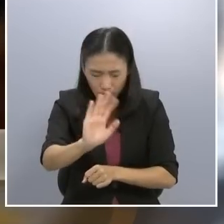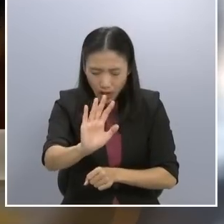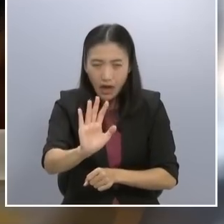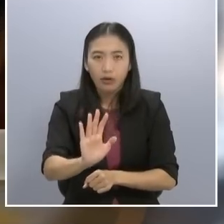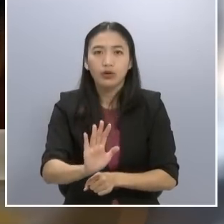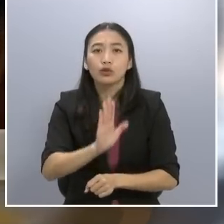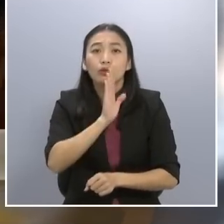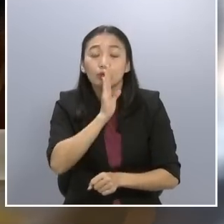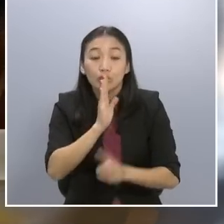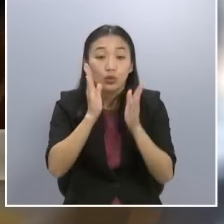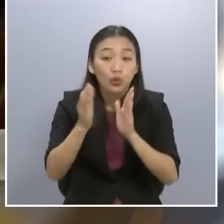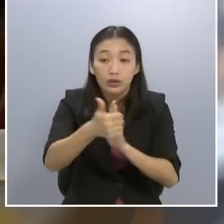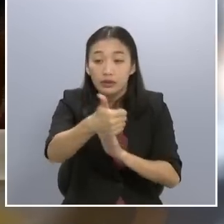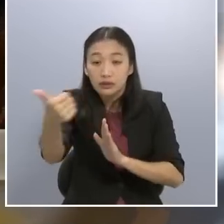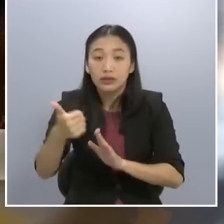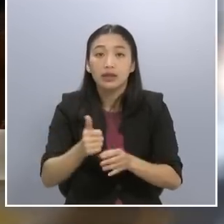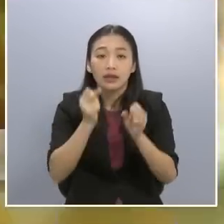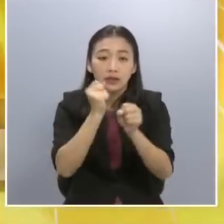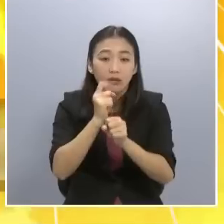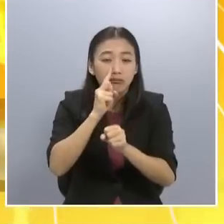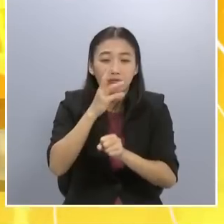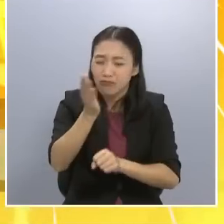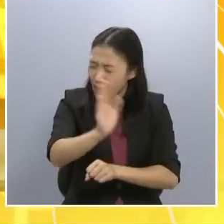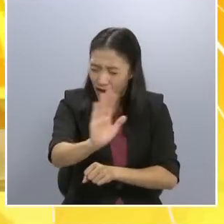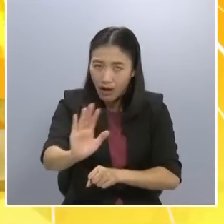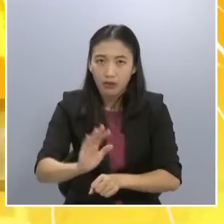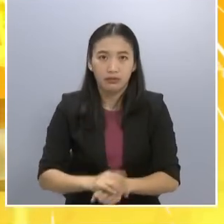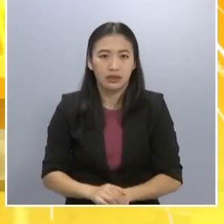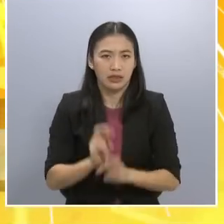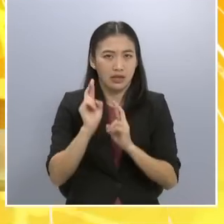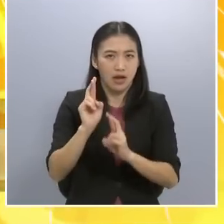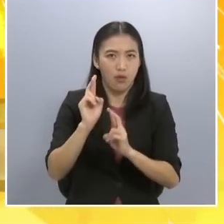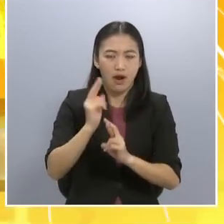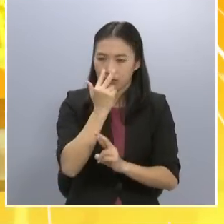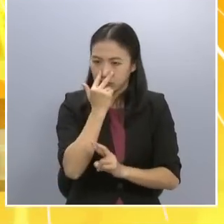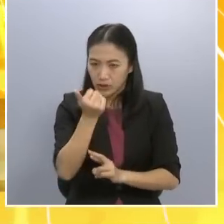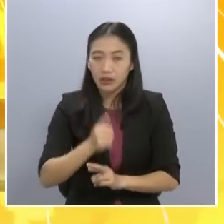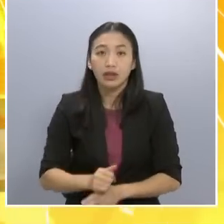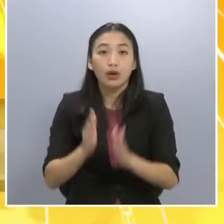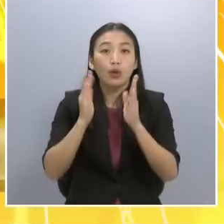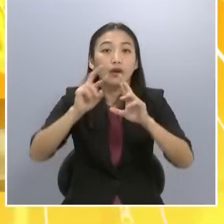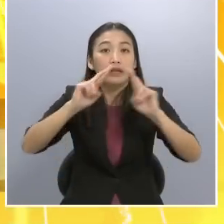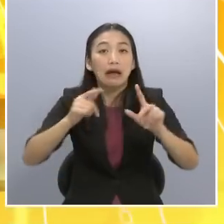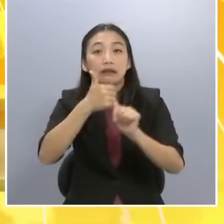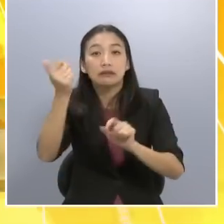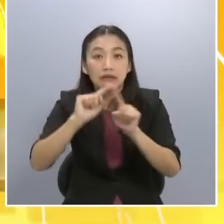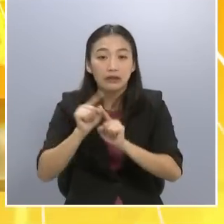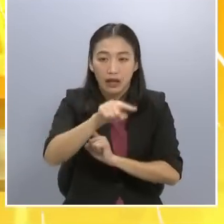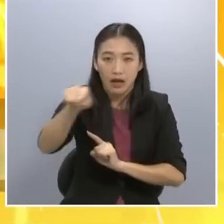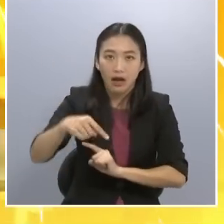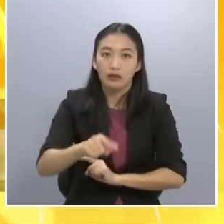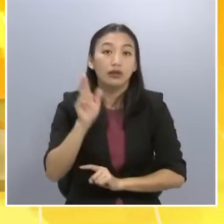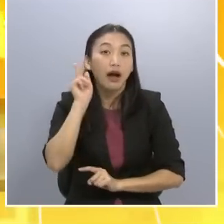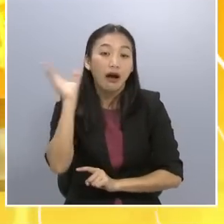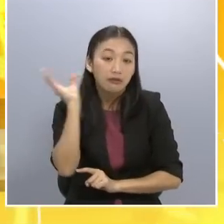หนฟังอยู่นะระวังตัวด้วยนะเพราะมันมาในคาบเจ้าหน้าที่นะแต่ว่าเรื่องนี้คือจะไม่ยอมเป็นเด็ด